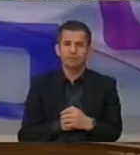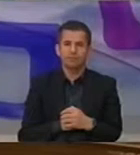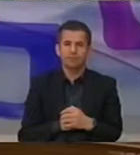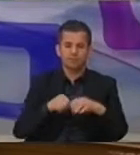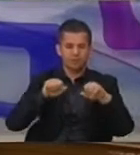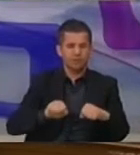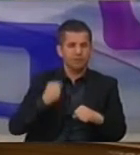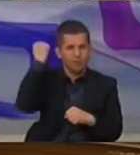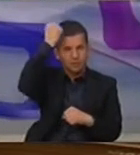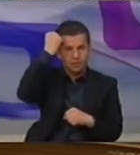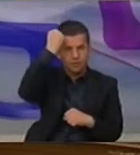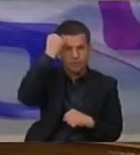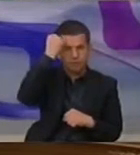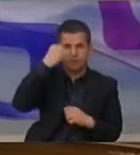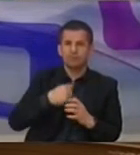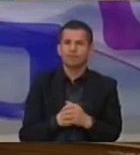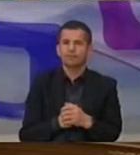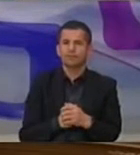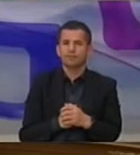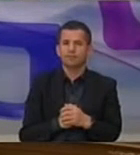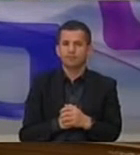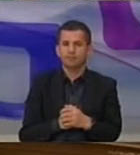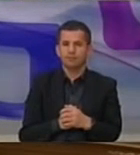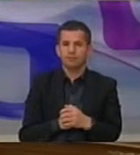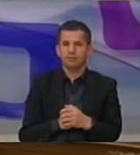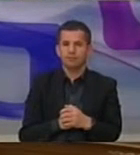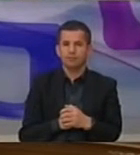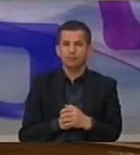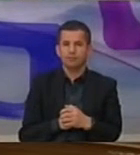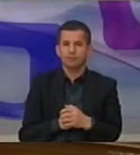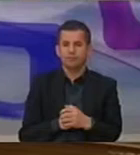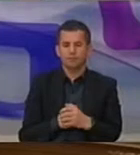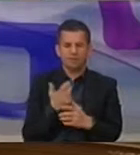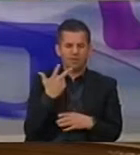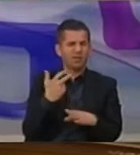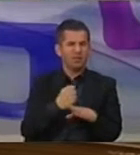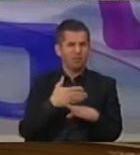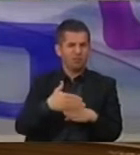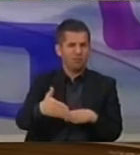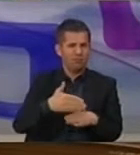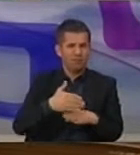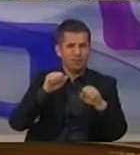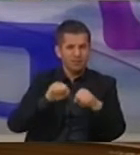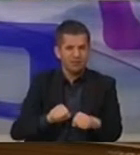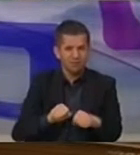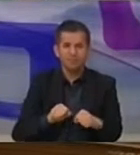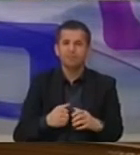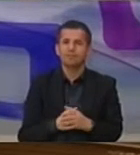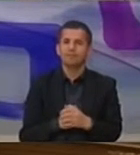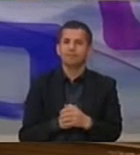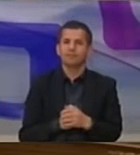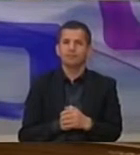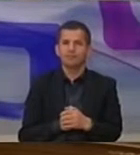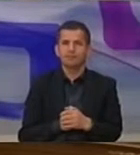Qeveria e Republikës së Kosovës gjatë këtyre muajve të qeverisjes